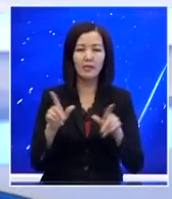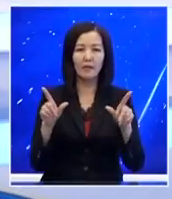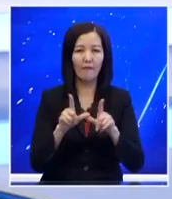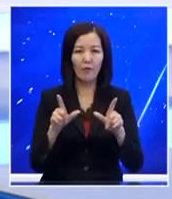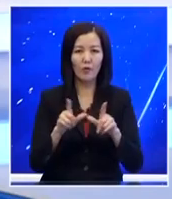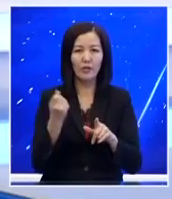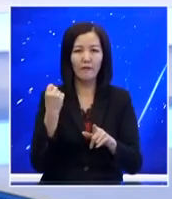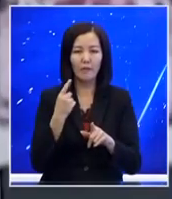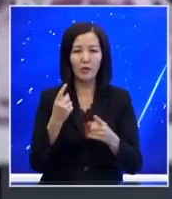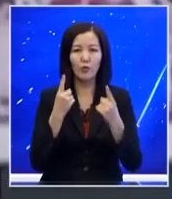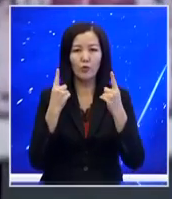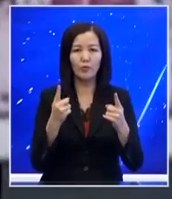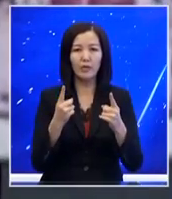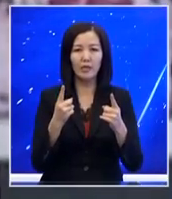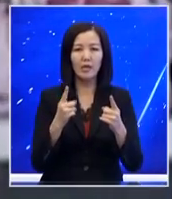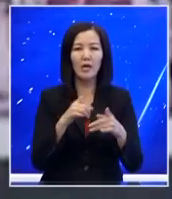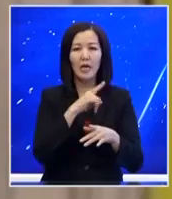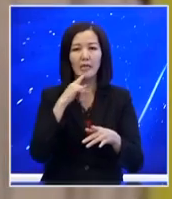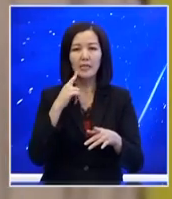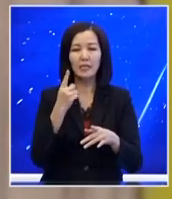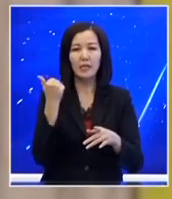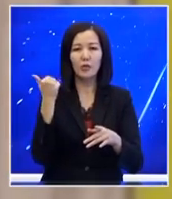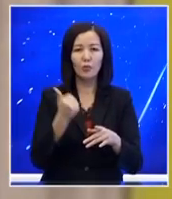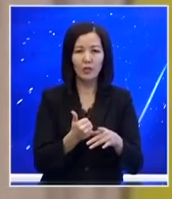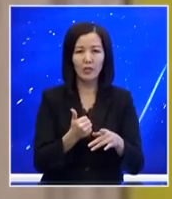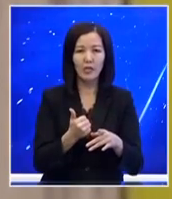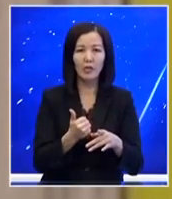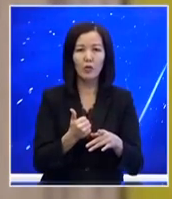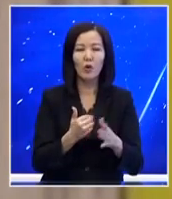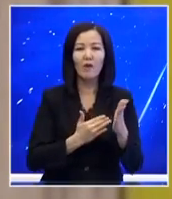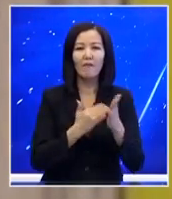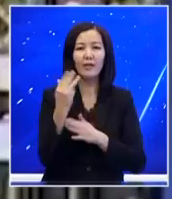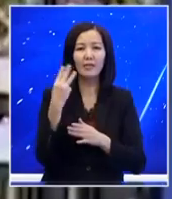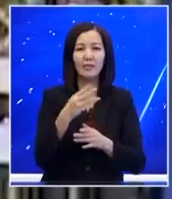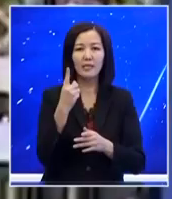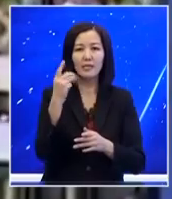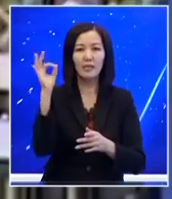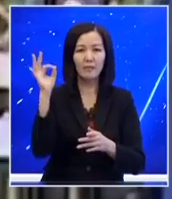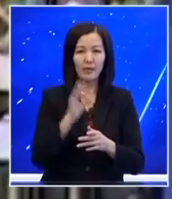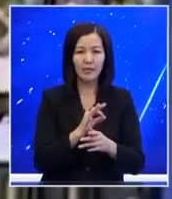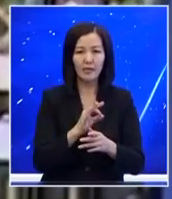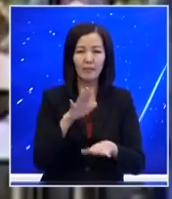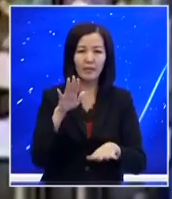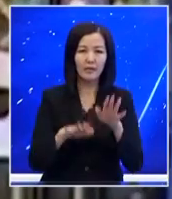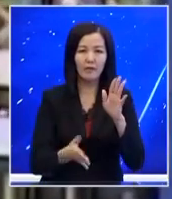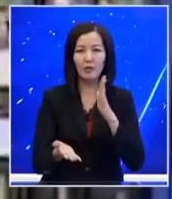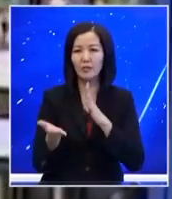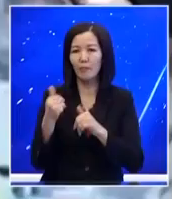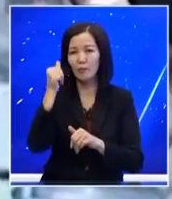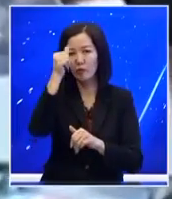водки в магазинах крупнейших розничных сетей России за неделю с 23 по 29 марта выросли